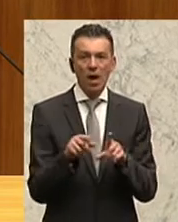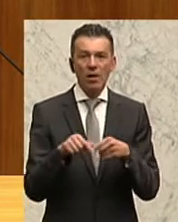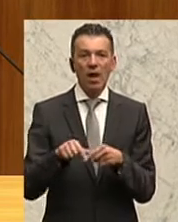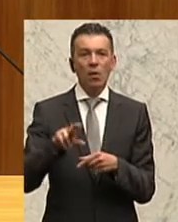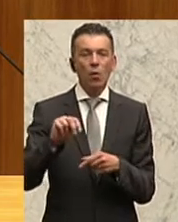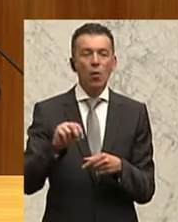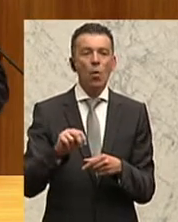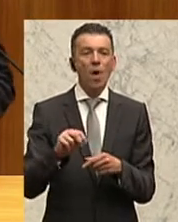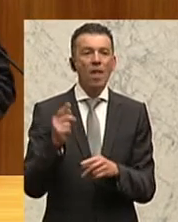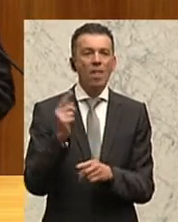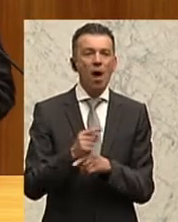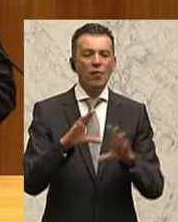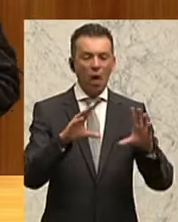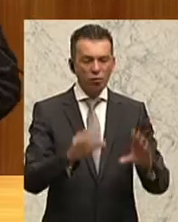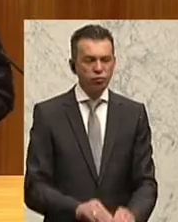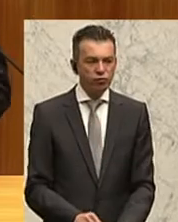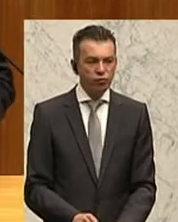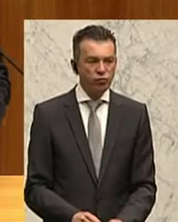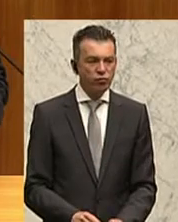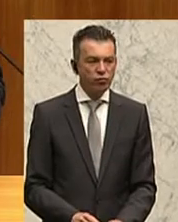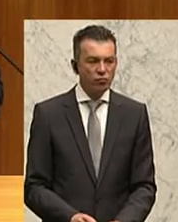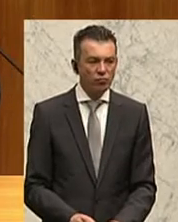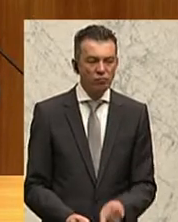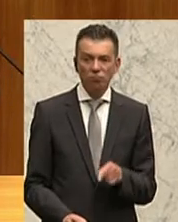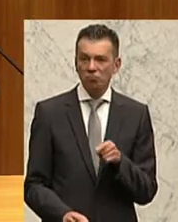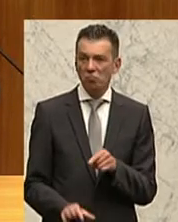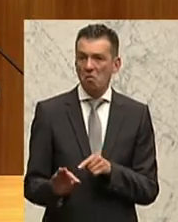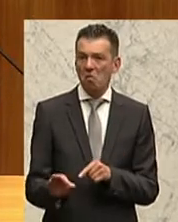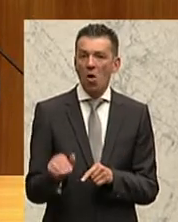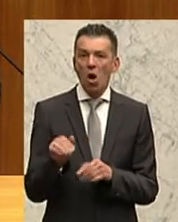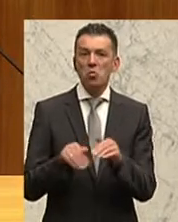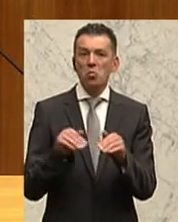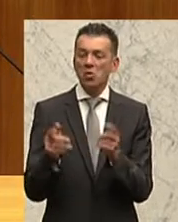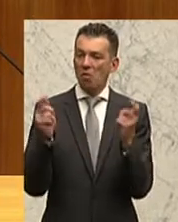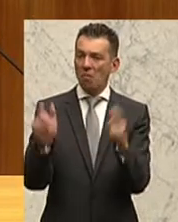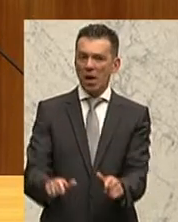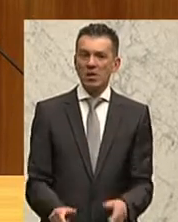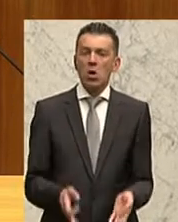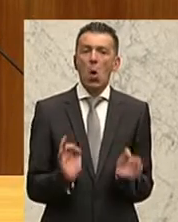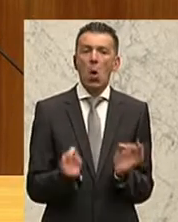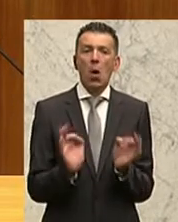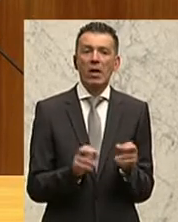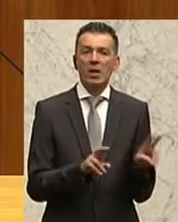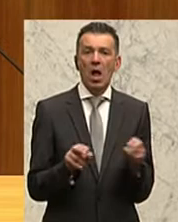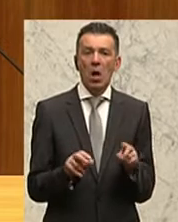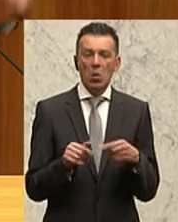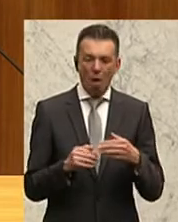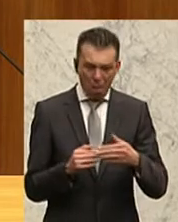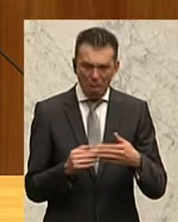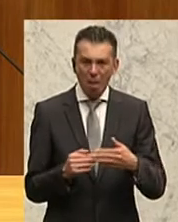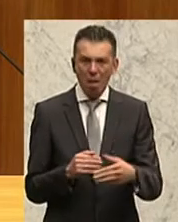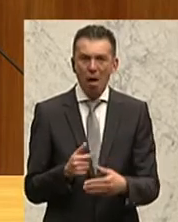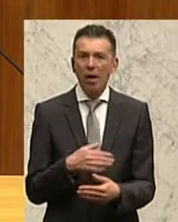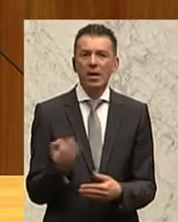zusammen. Stand für Spindelecker fest. Das sind die Originalzitate. Und innerhalb weniger Tage kommt der Anruf von